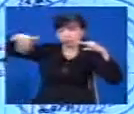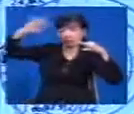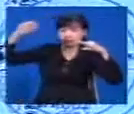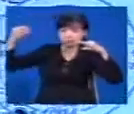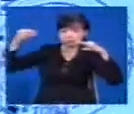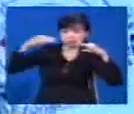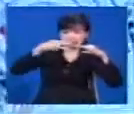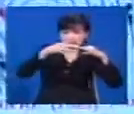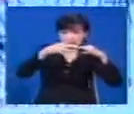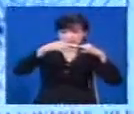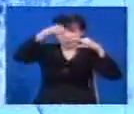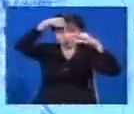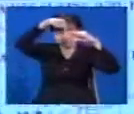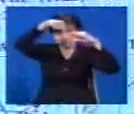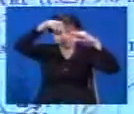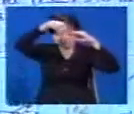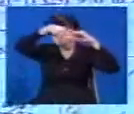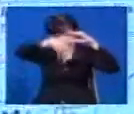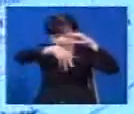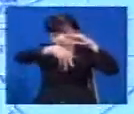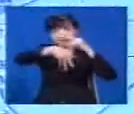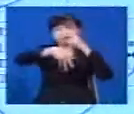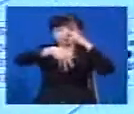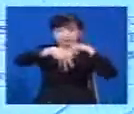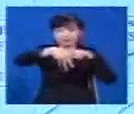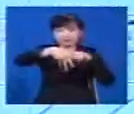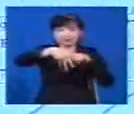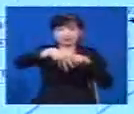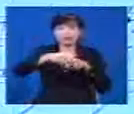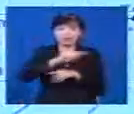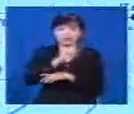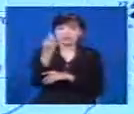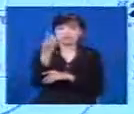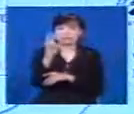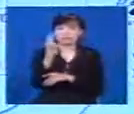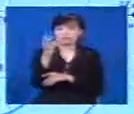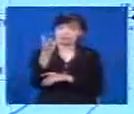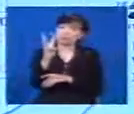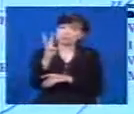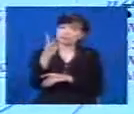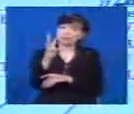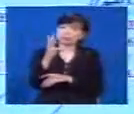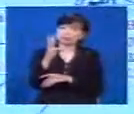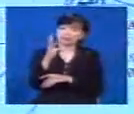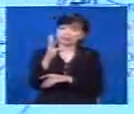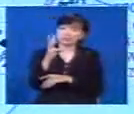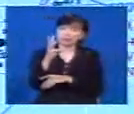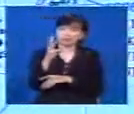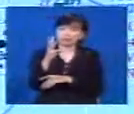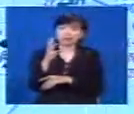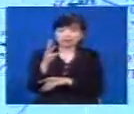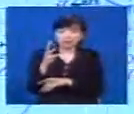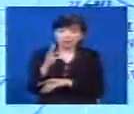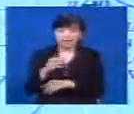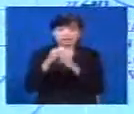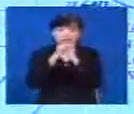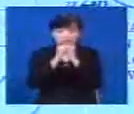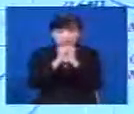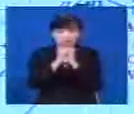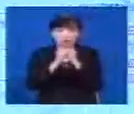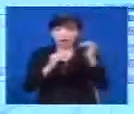ากจีนวิ่งดิ่งลงมาตรงเลย แล้วถ้าอย่างนั้น มันจะมาถึงตรงนี้พอดีประมาณวันที่16-17 ซึ่ง ชนกับพายุพอดี นาดี พายุนี่คือชื้น